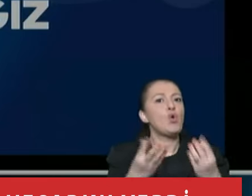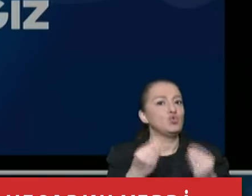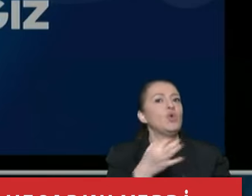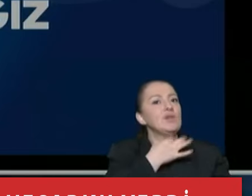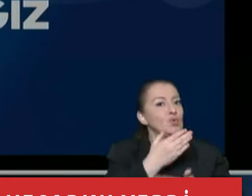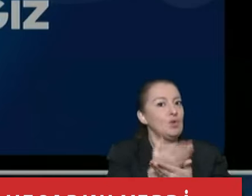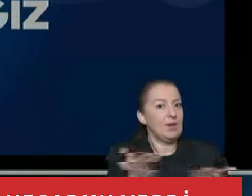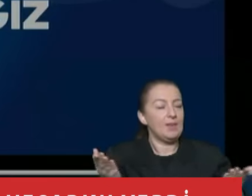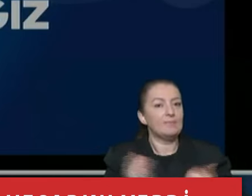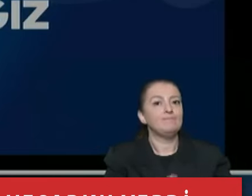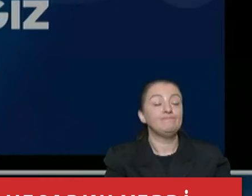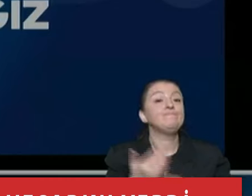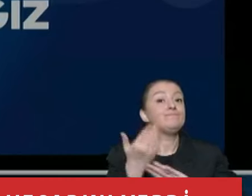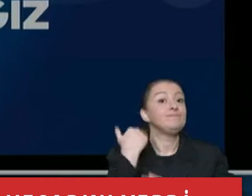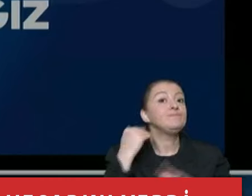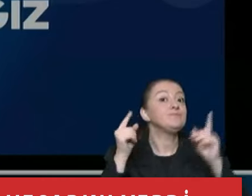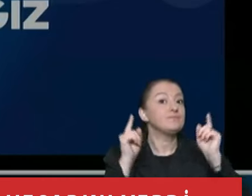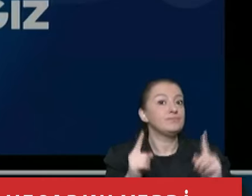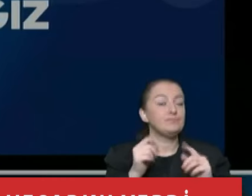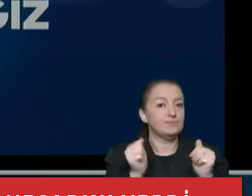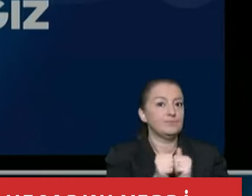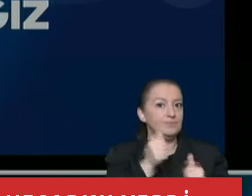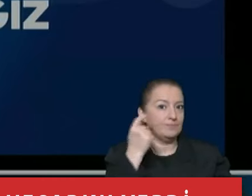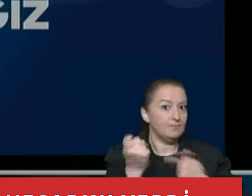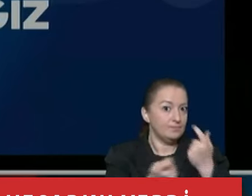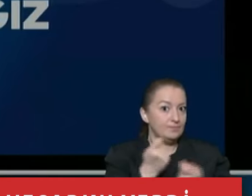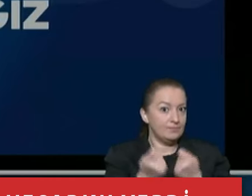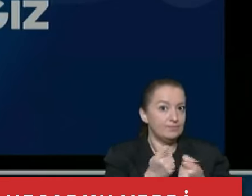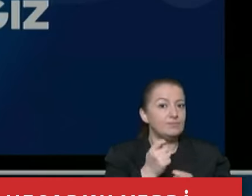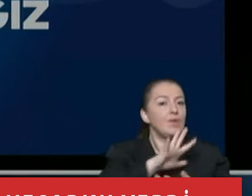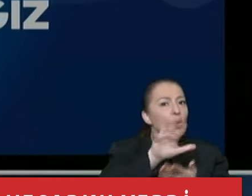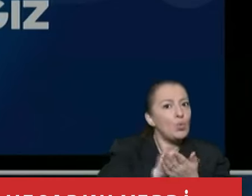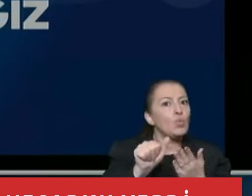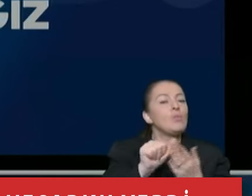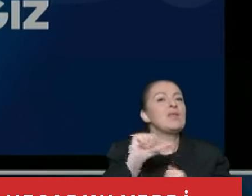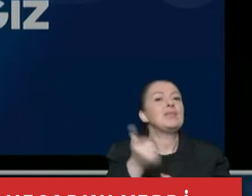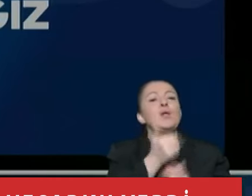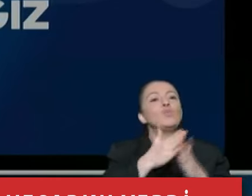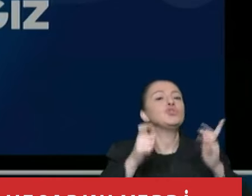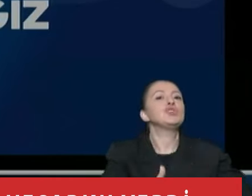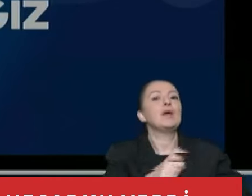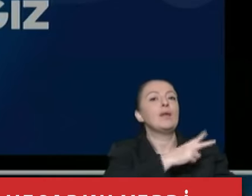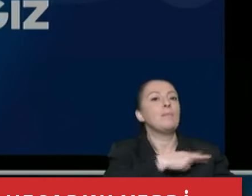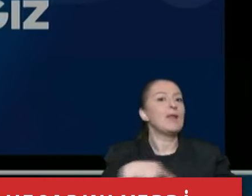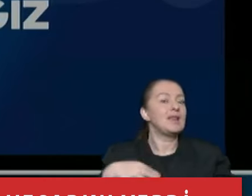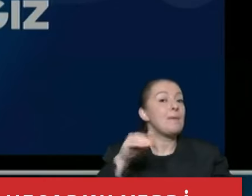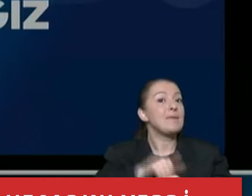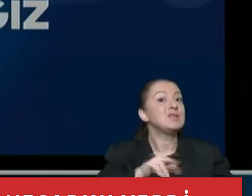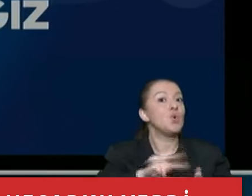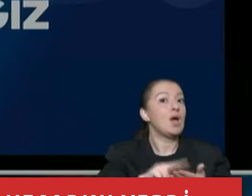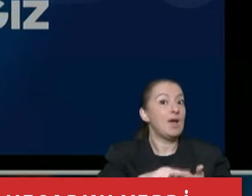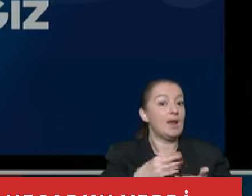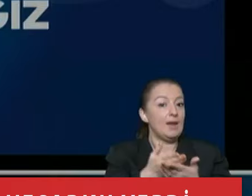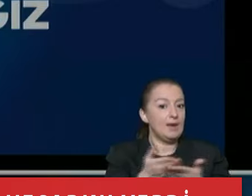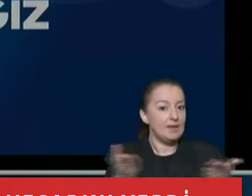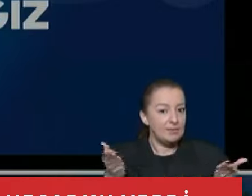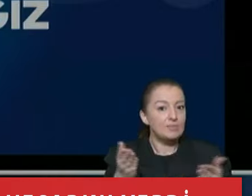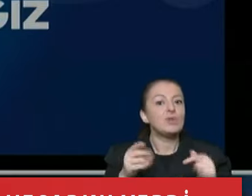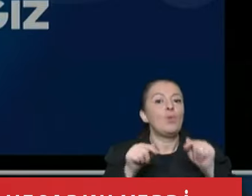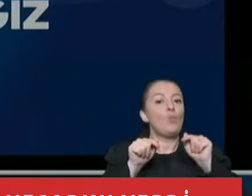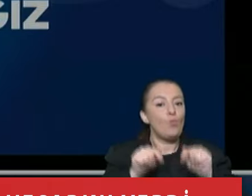ediyorum geçtiğimiz dönemde birlikte çalıştığımız tüm değerli Büyükşehir Belediyesi meclis üyelerimize